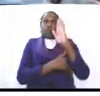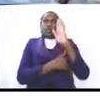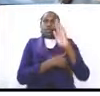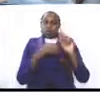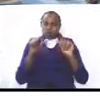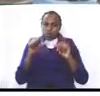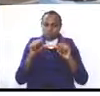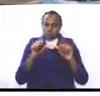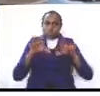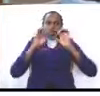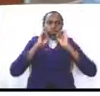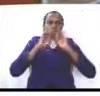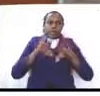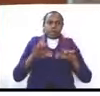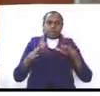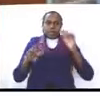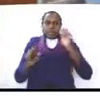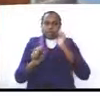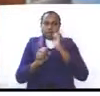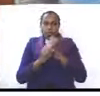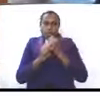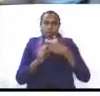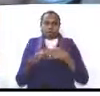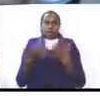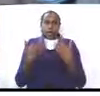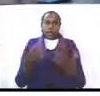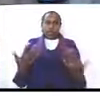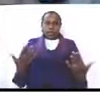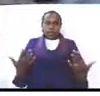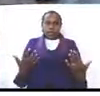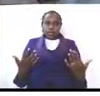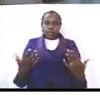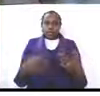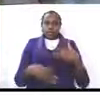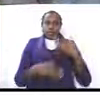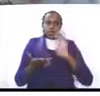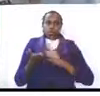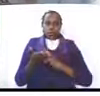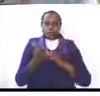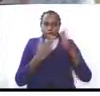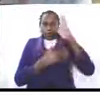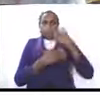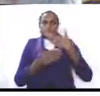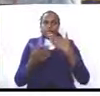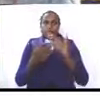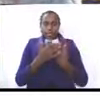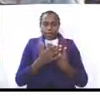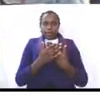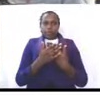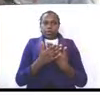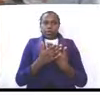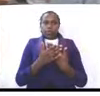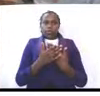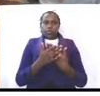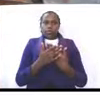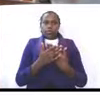ukaendelee kutubarikia kazi ya mikono yetu. Tunakusifu, tunakushukuru Mungu wa